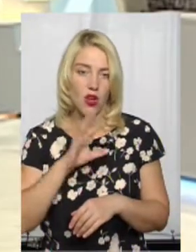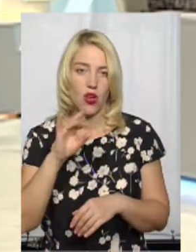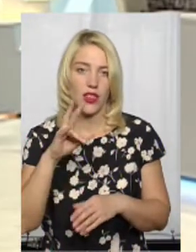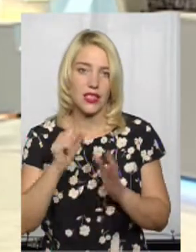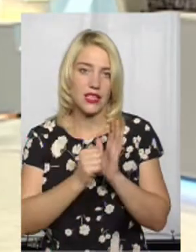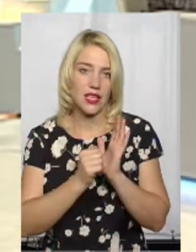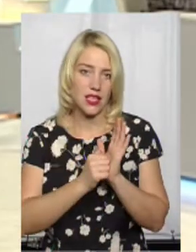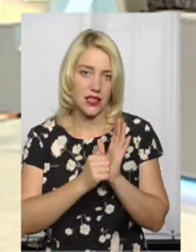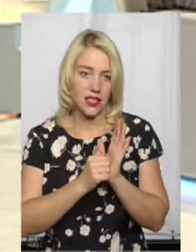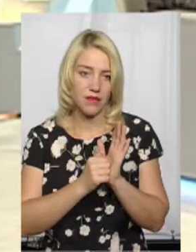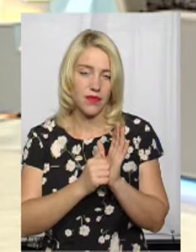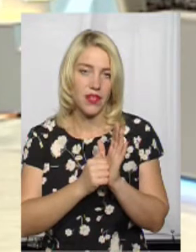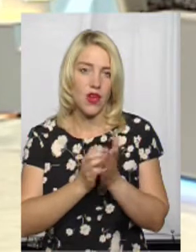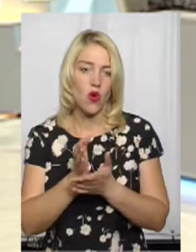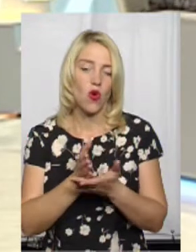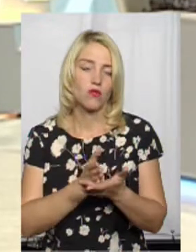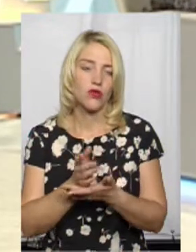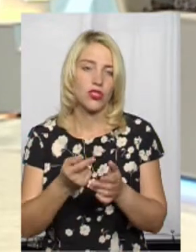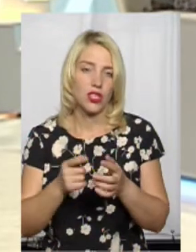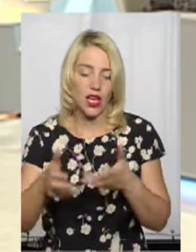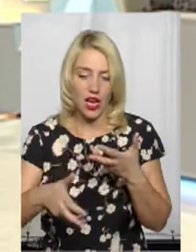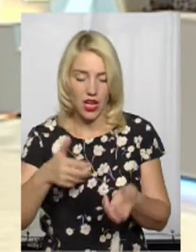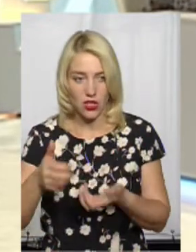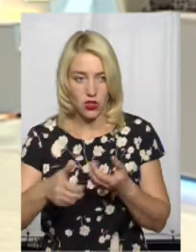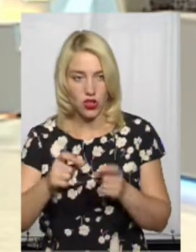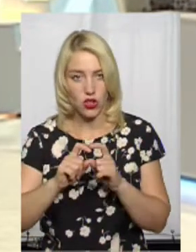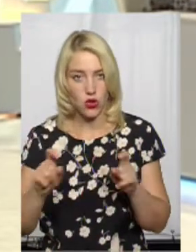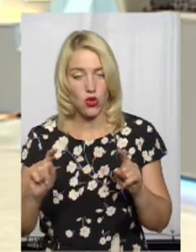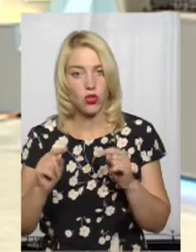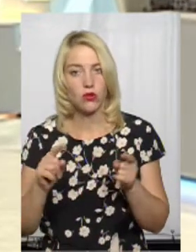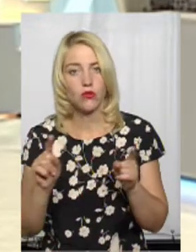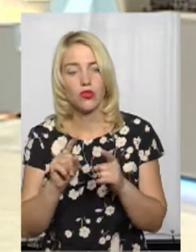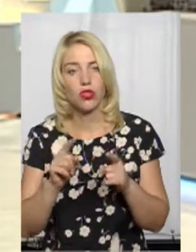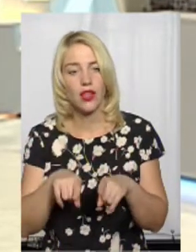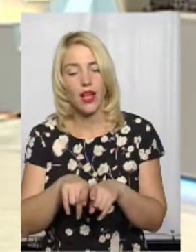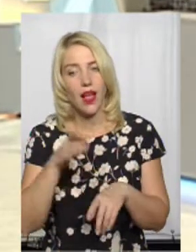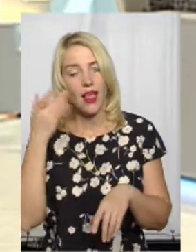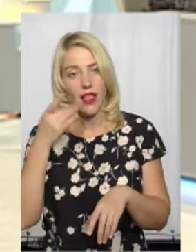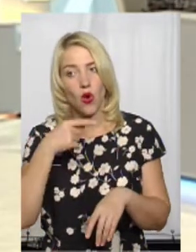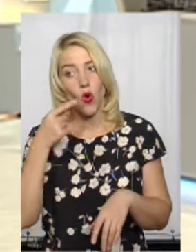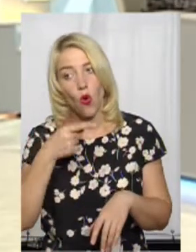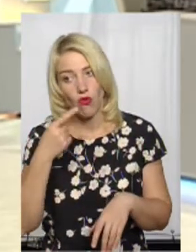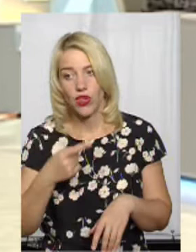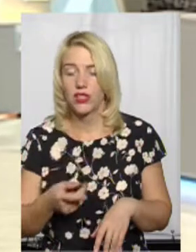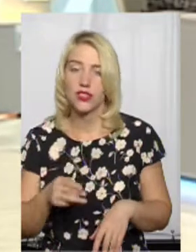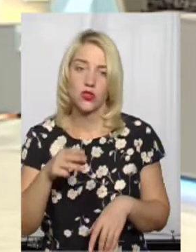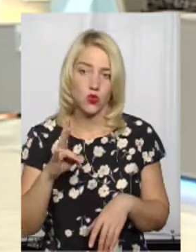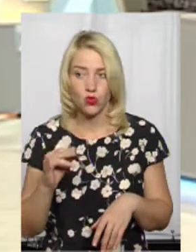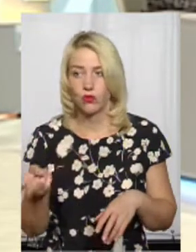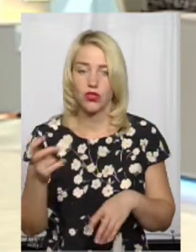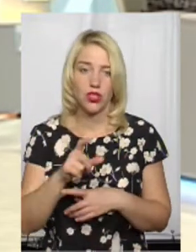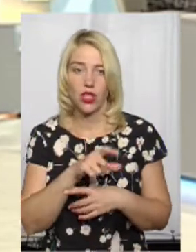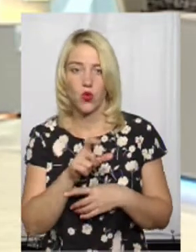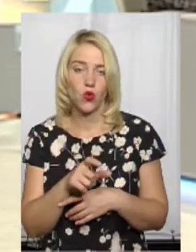Вона зараз зайнята обслуговуванням цієї археологічної школи, тому що так легко говорити. Та прийшли люди їм